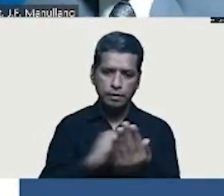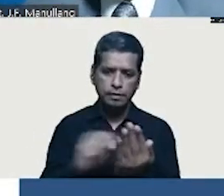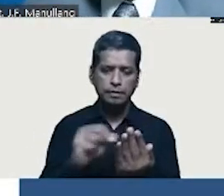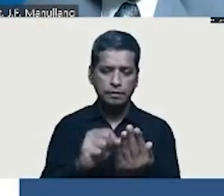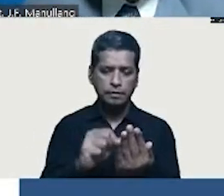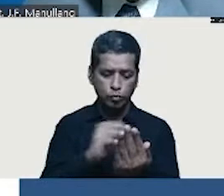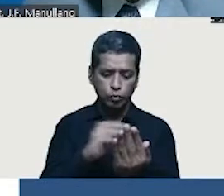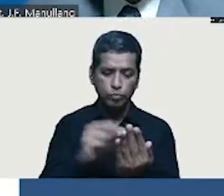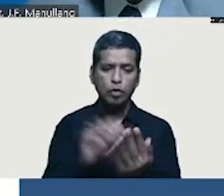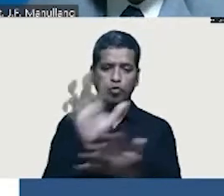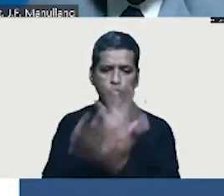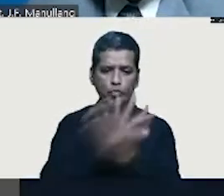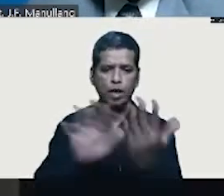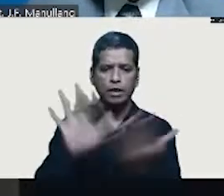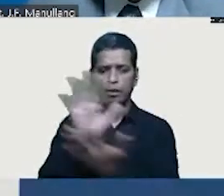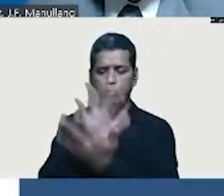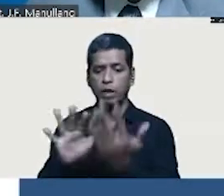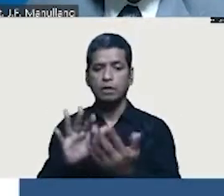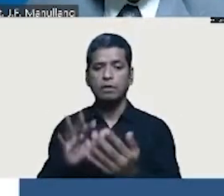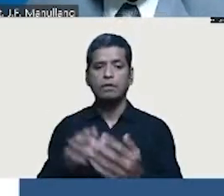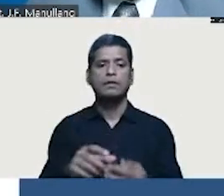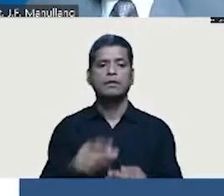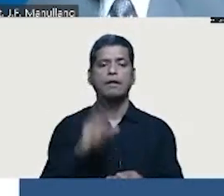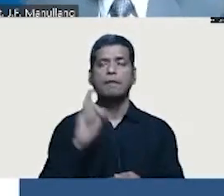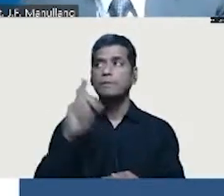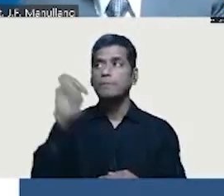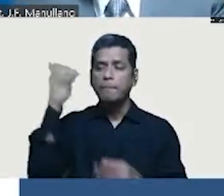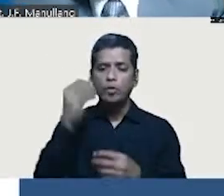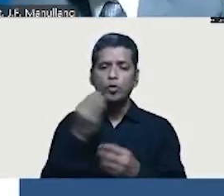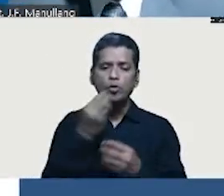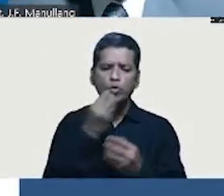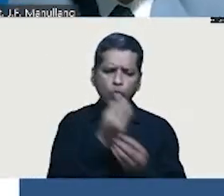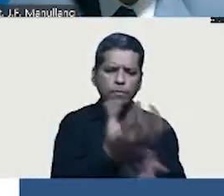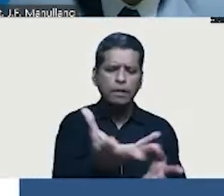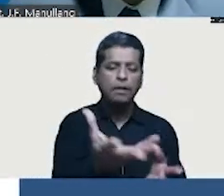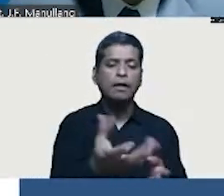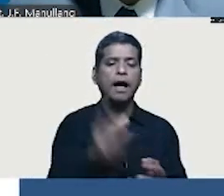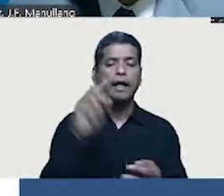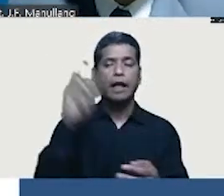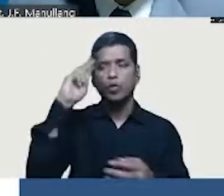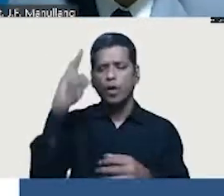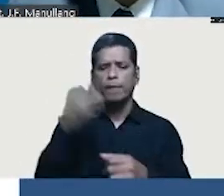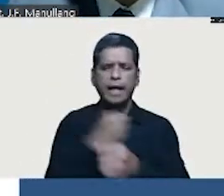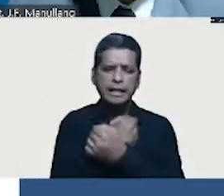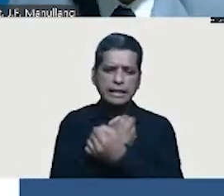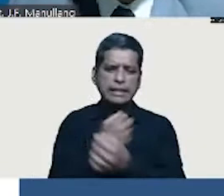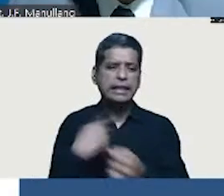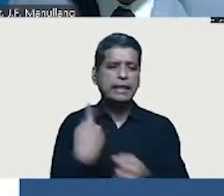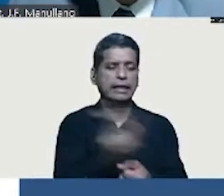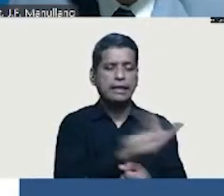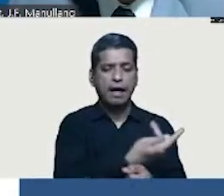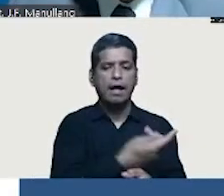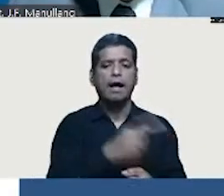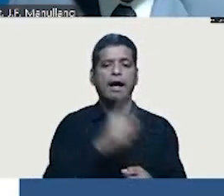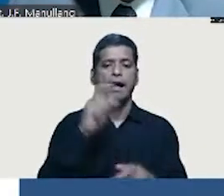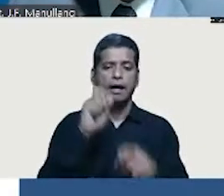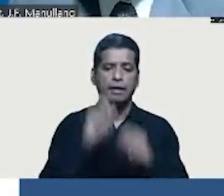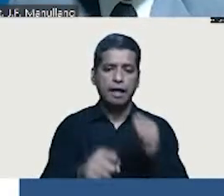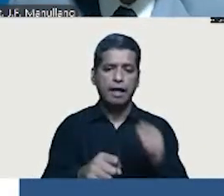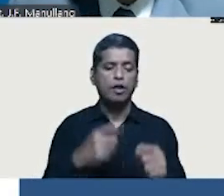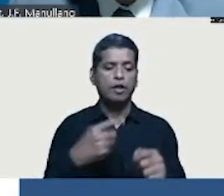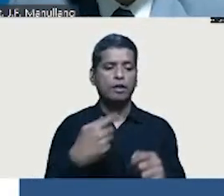hal-hal yang begitu tersembunyi dan api itu bisa ciptaannya upaya kita mengetahui apa yang ada